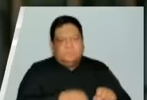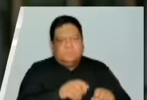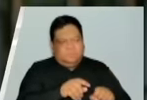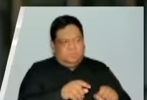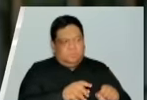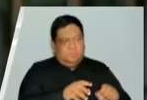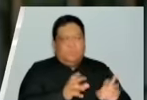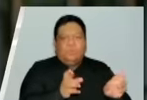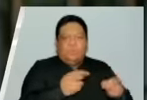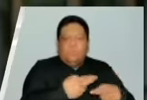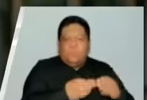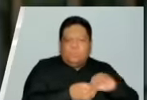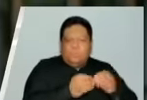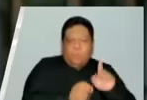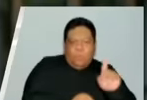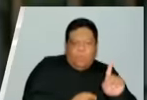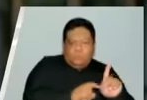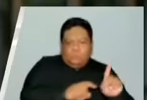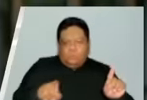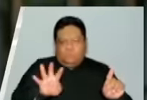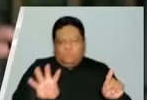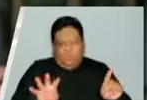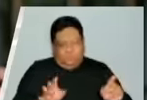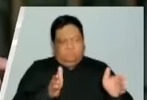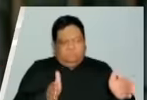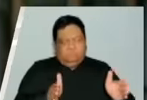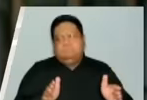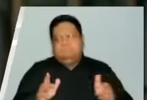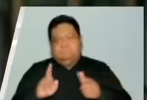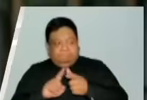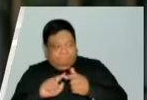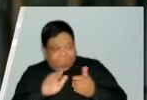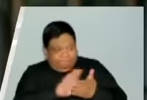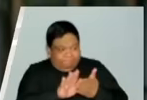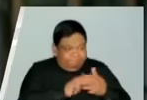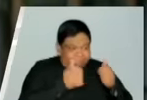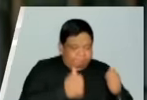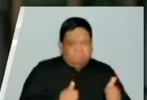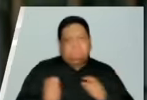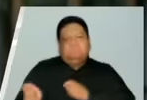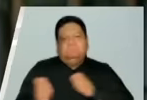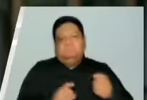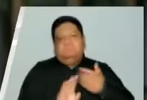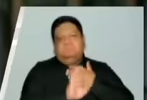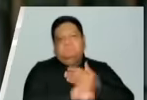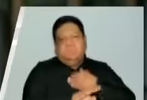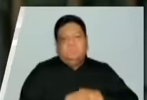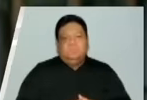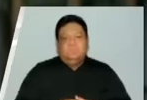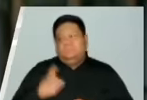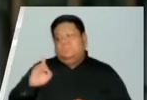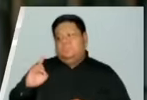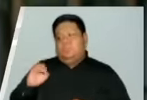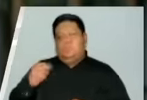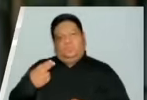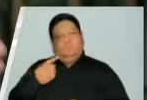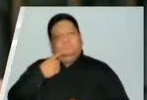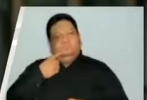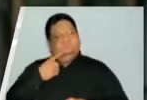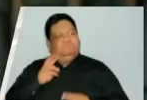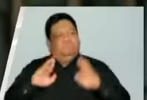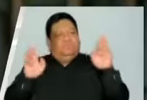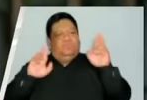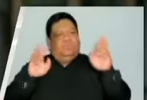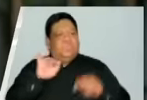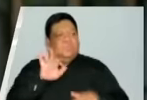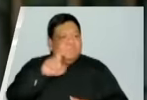yung mga nakakonfine na mga pasyente. Samantala, yung DOH naman ay nakastandby kung kinakailangan pang mag-transfer ng mga pasyente mula nga rito